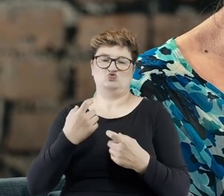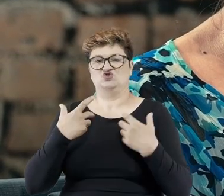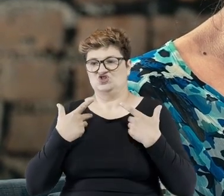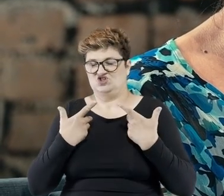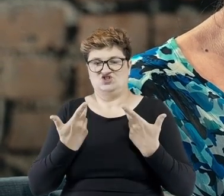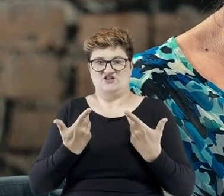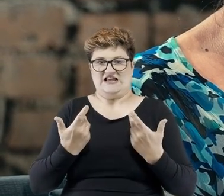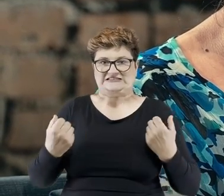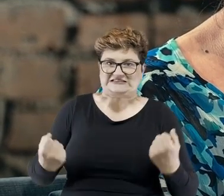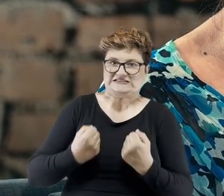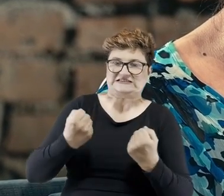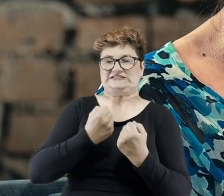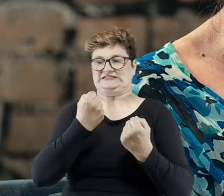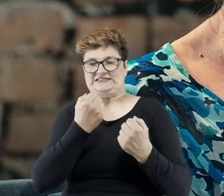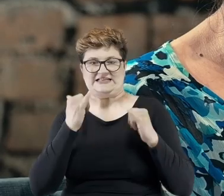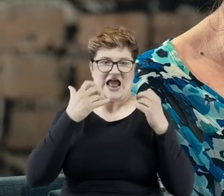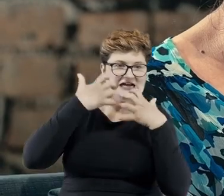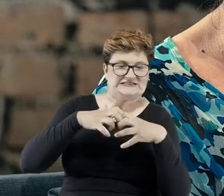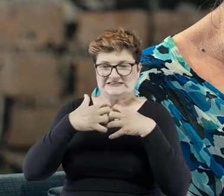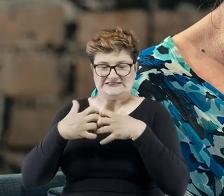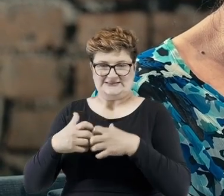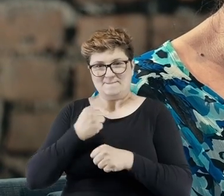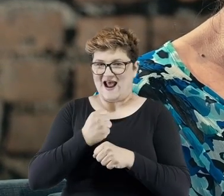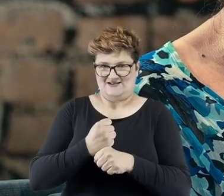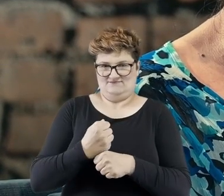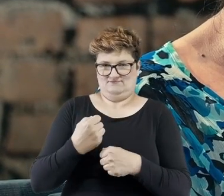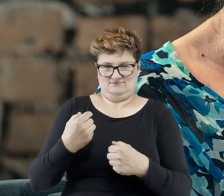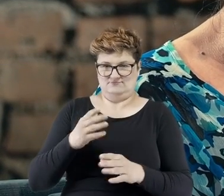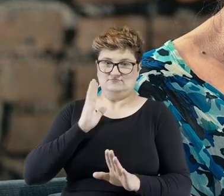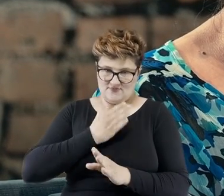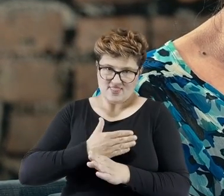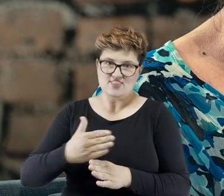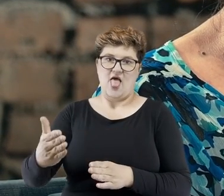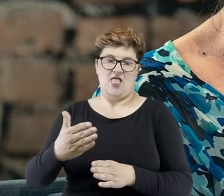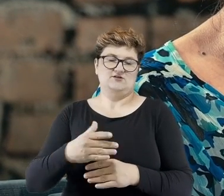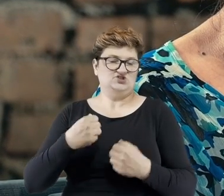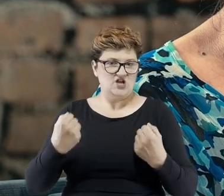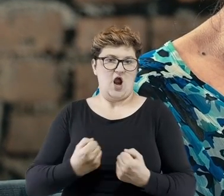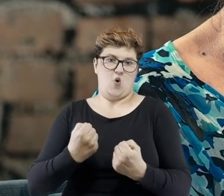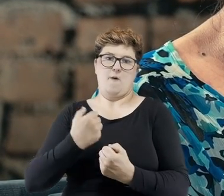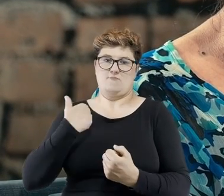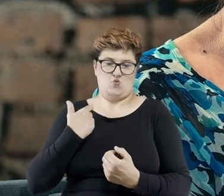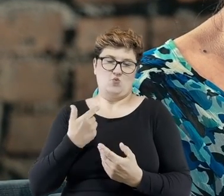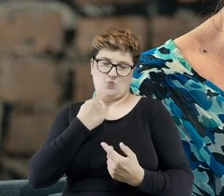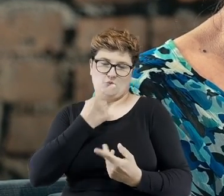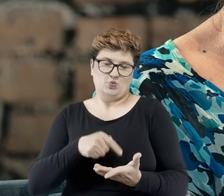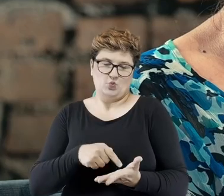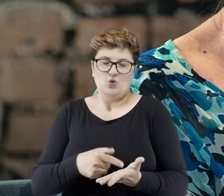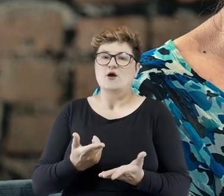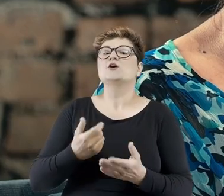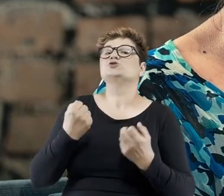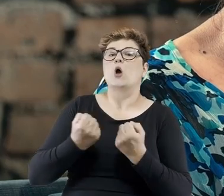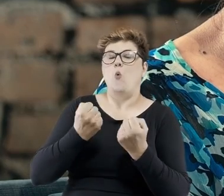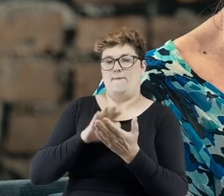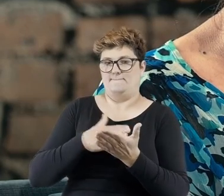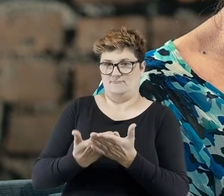życie pozbawione jakichś wysiłków intelektualnych czy pracy, bo ona, tak jak mówię, miała tutaj sporo do działania. Ona